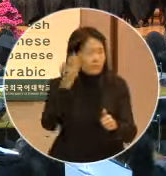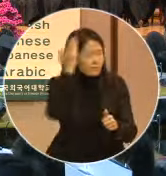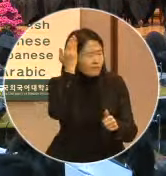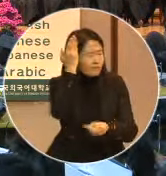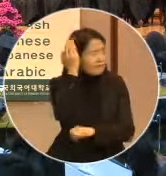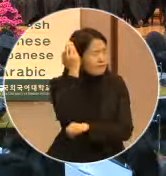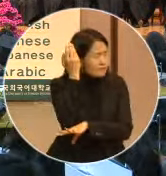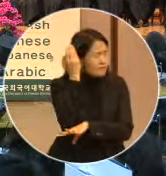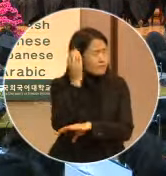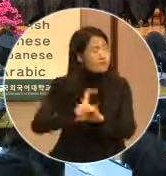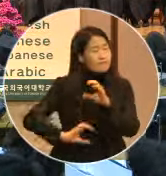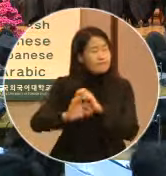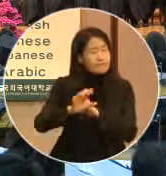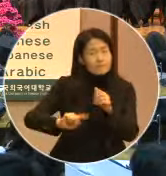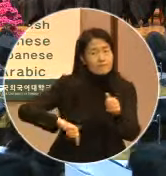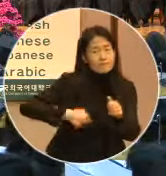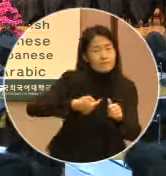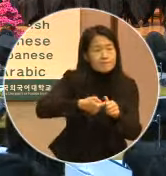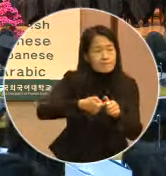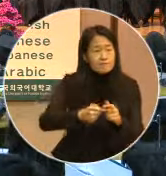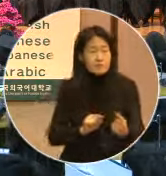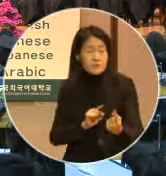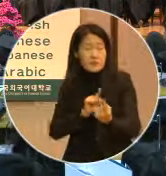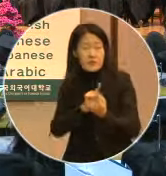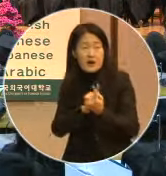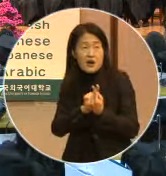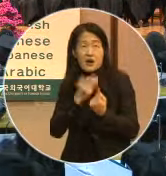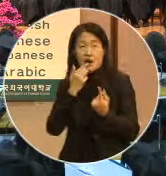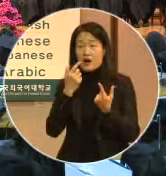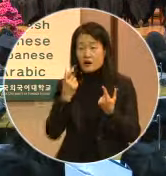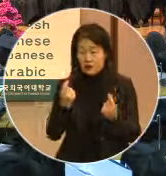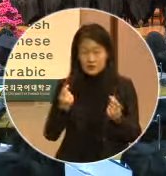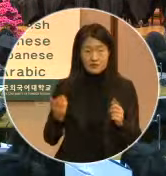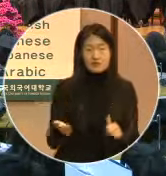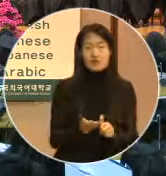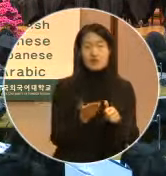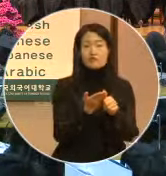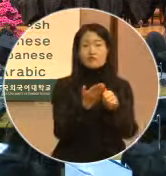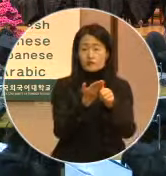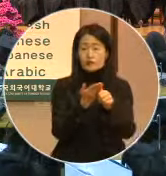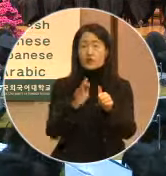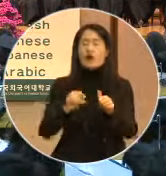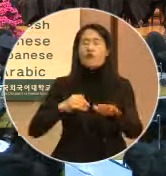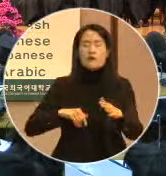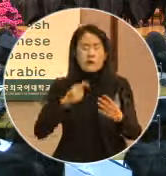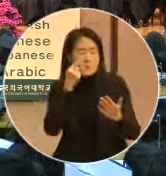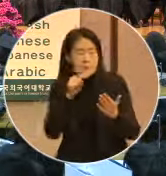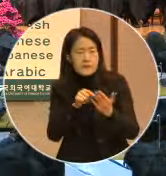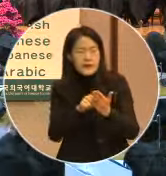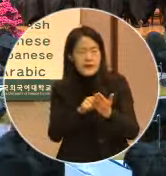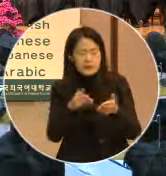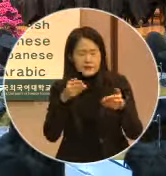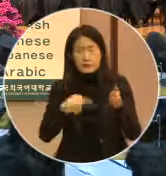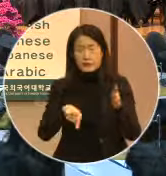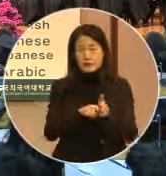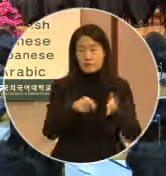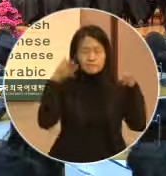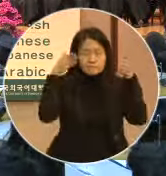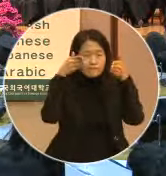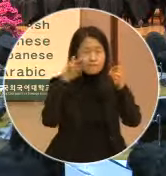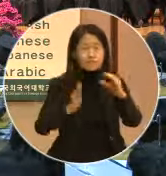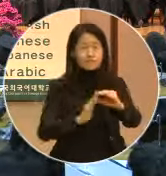지식기반 사회에 적극적으로 대응할 수 있는 인재를 배양하는 데 주력하고 있습니다.